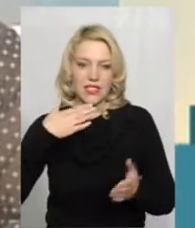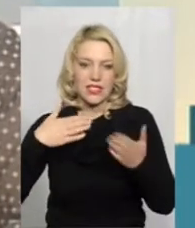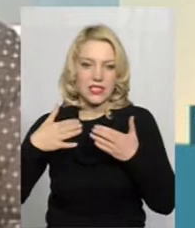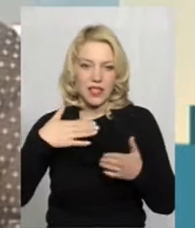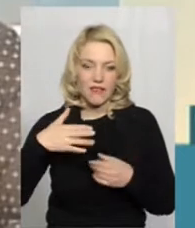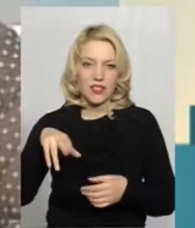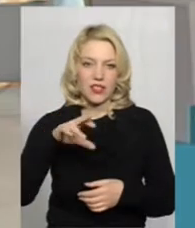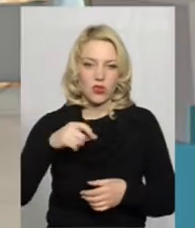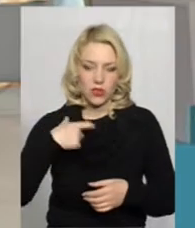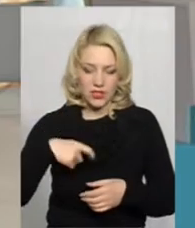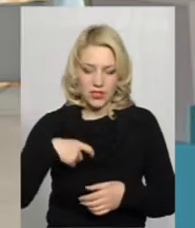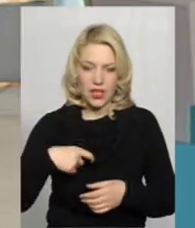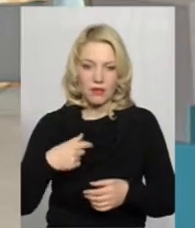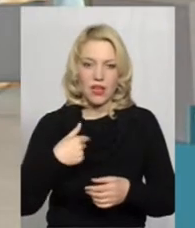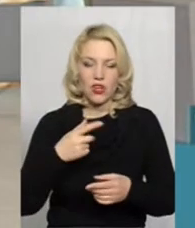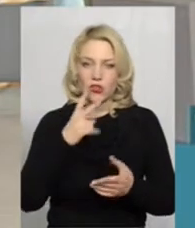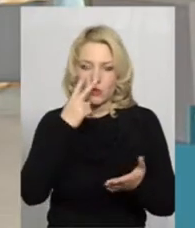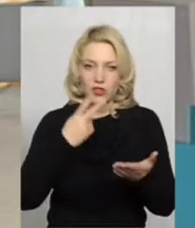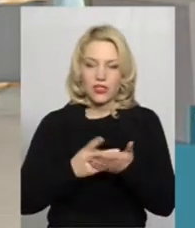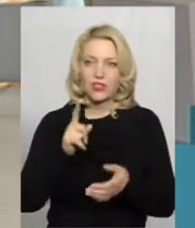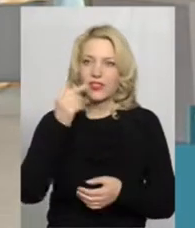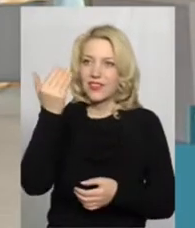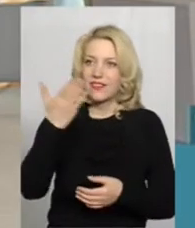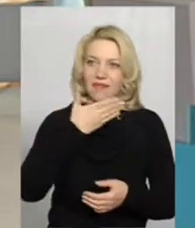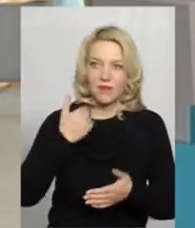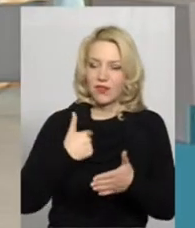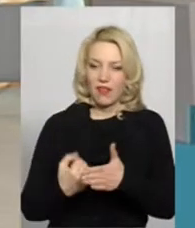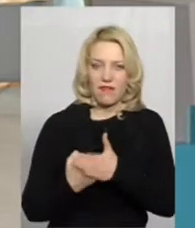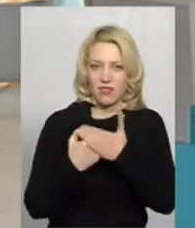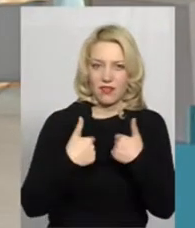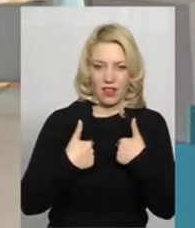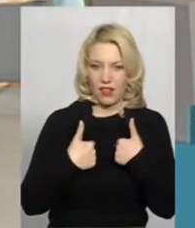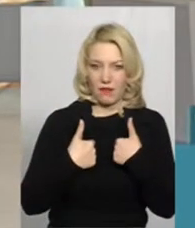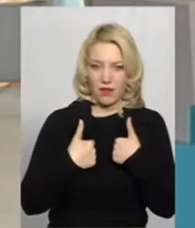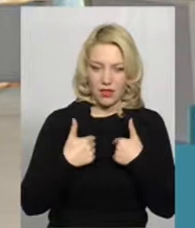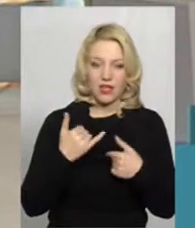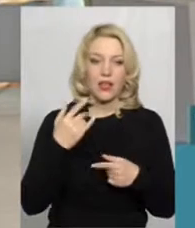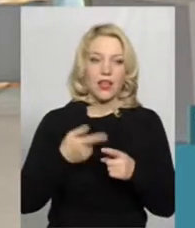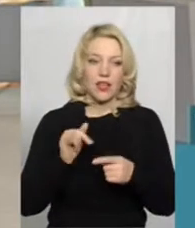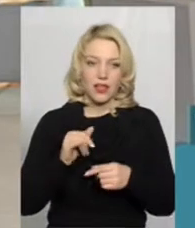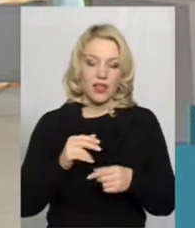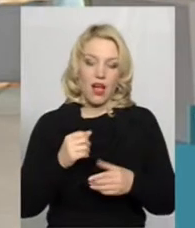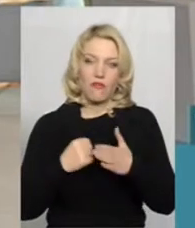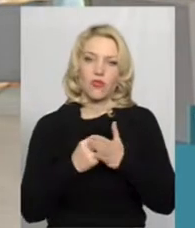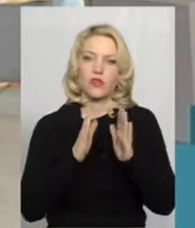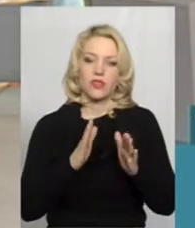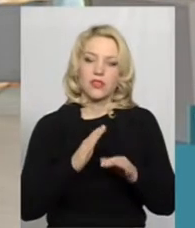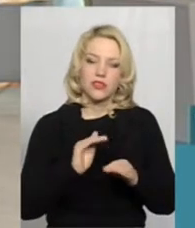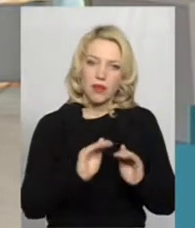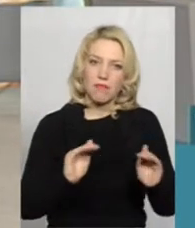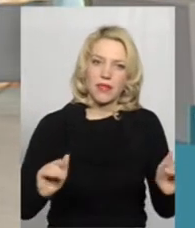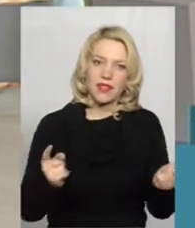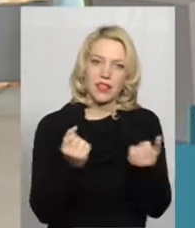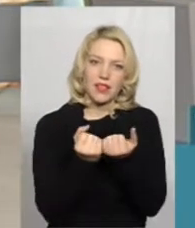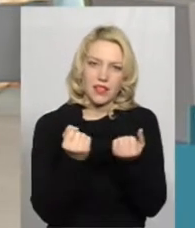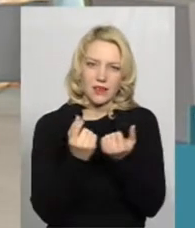мені ніхто, ти для мене не є авторитетом. Авторитетом в даному віці є такі ж самі підлітки, ровесники, і таким чином вони,